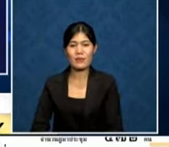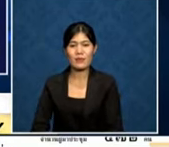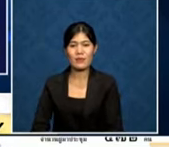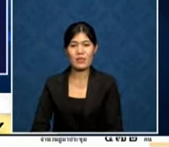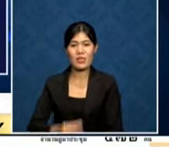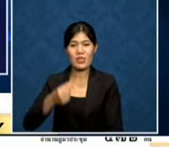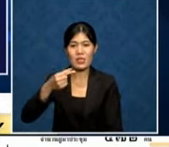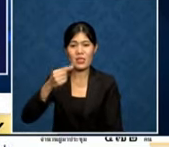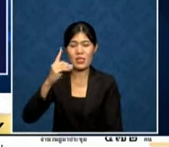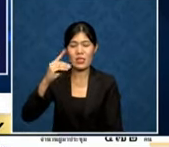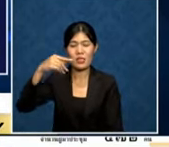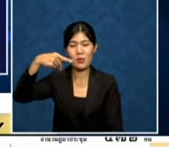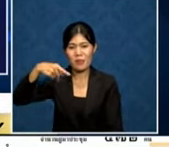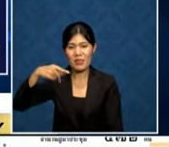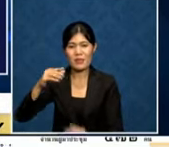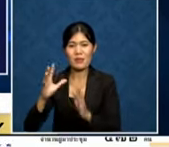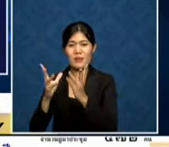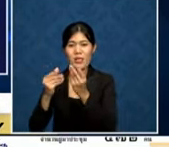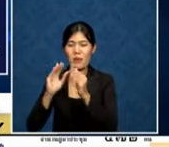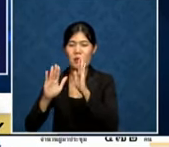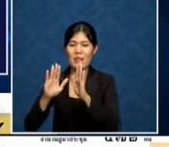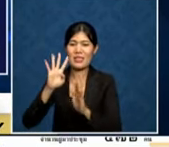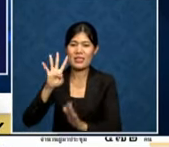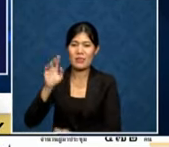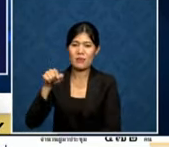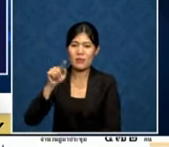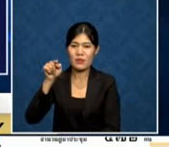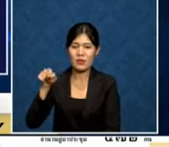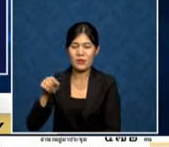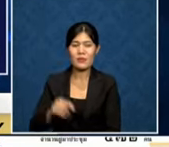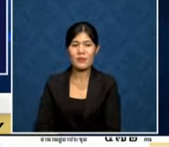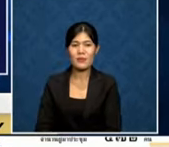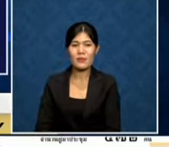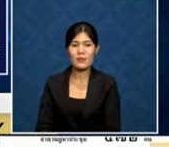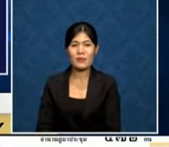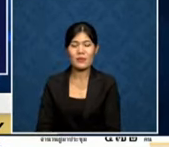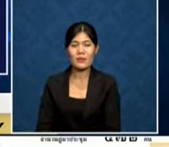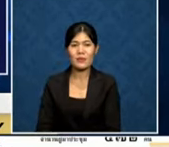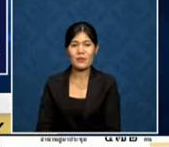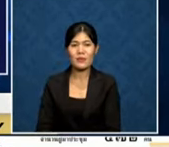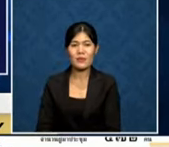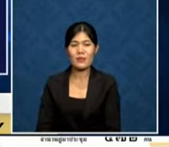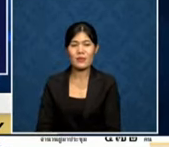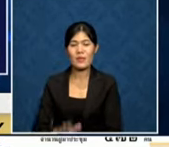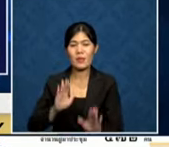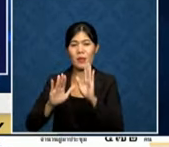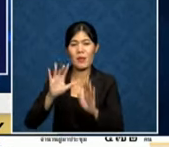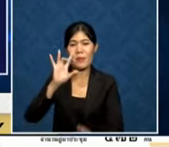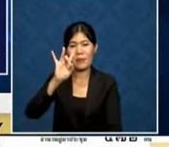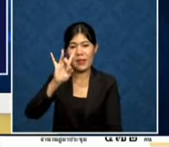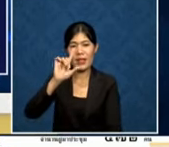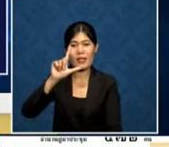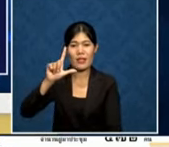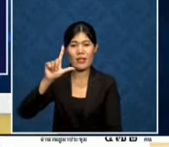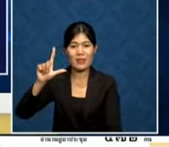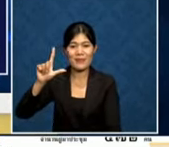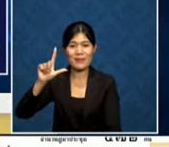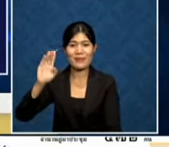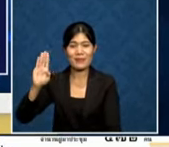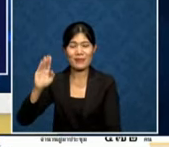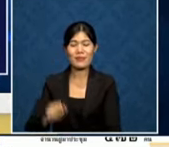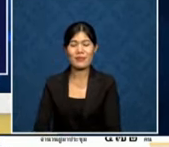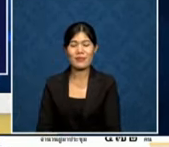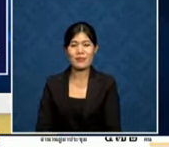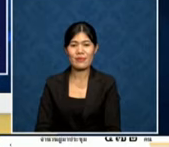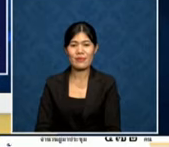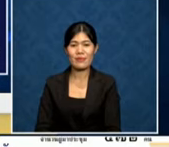กว่าเปอร์เครับเกินกว่าครึ่งครับเกือบเกือบครึ่งครับหรือคิดเป็นตัวเลขกลมๆกว่า 8ล้านล้านบาทครับนี่